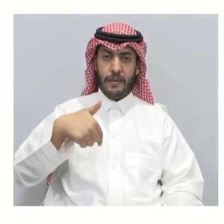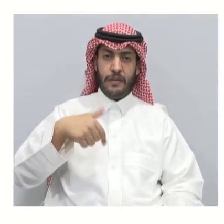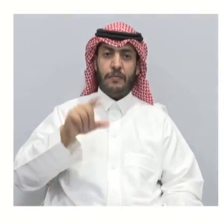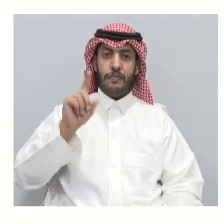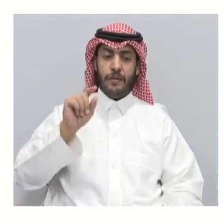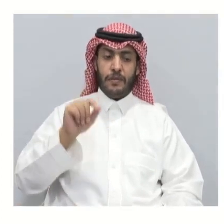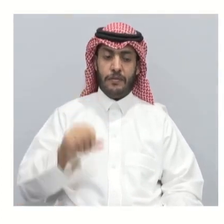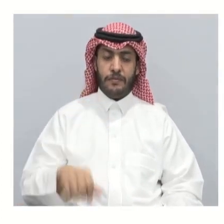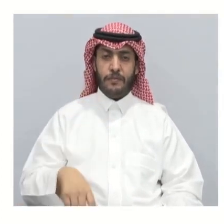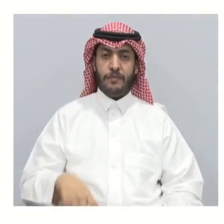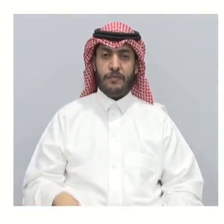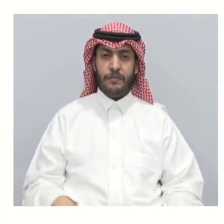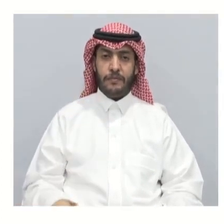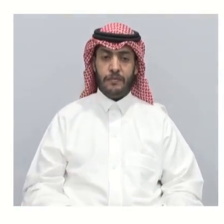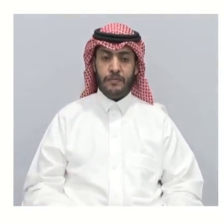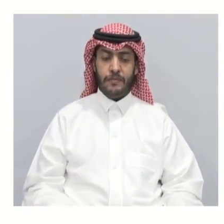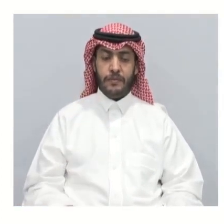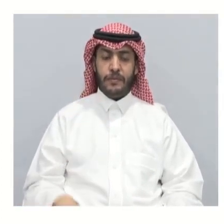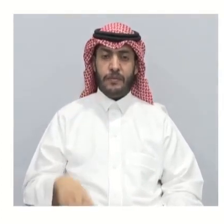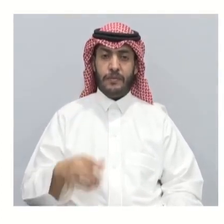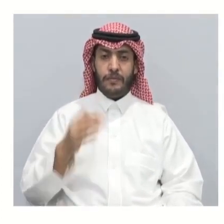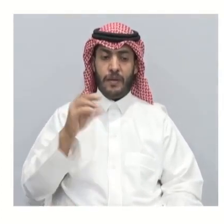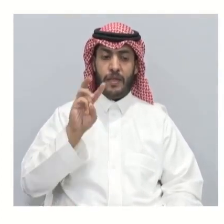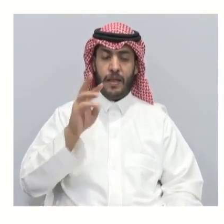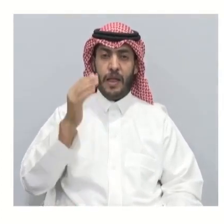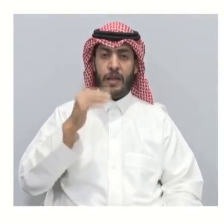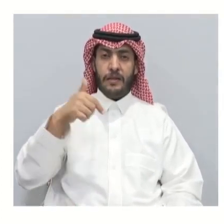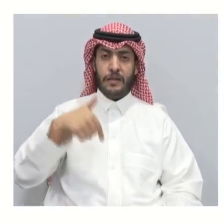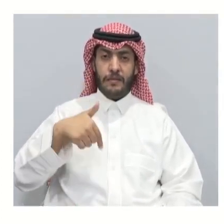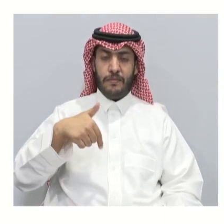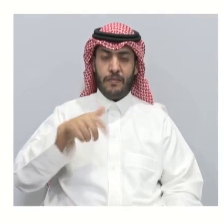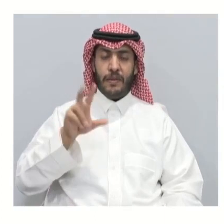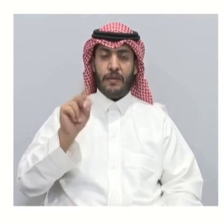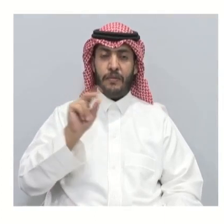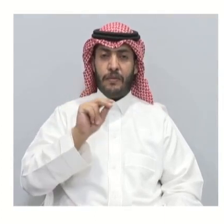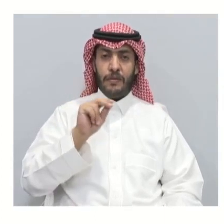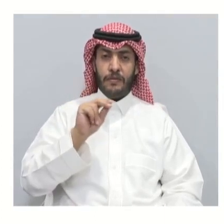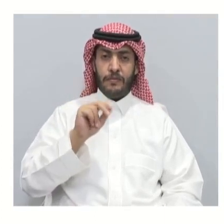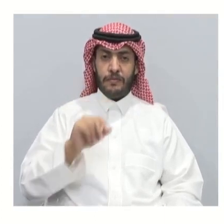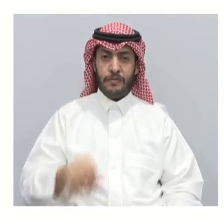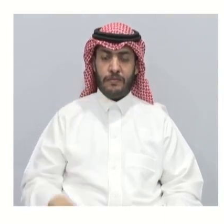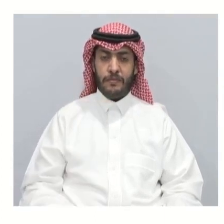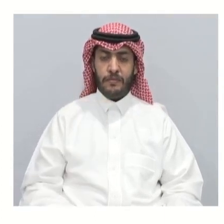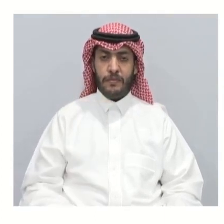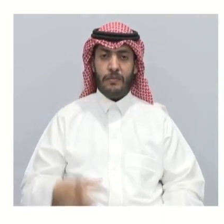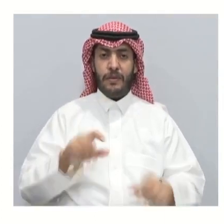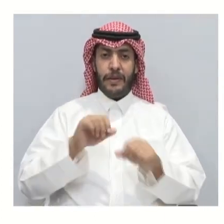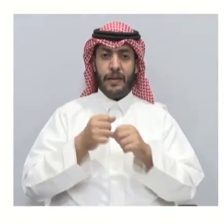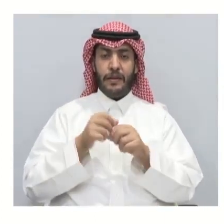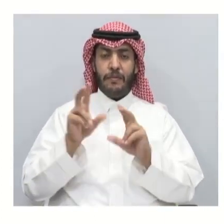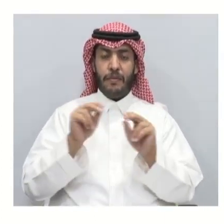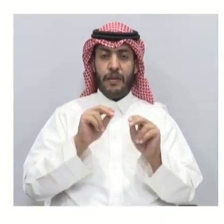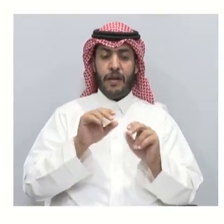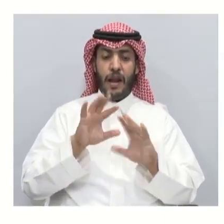اسعدكم الله اذا كذلك بارك الله فيكم ثلاثه على سته يمثل بارك الله فيكم الكسر الذي